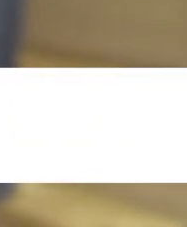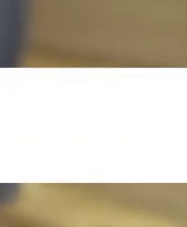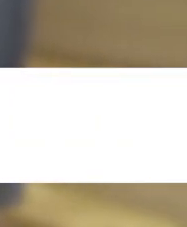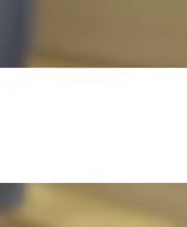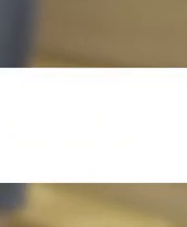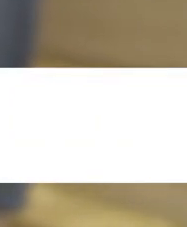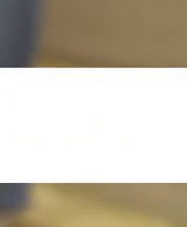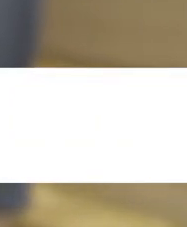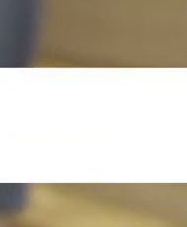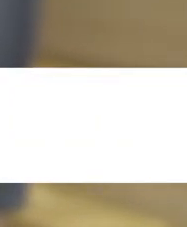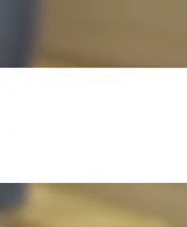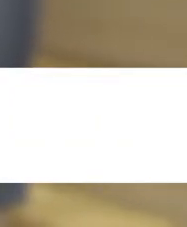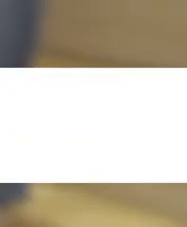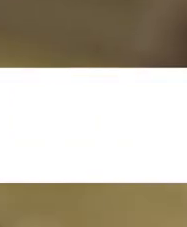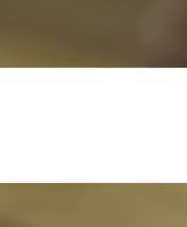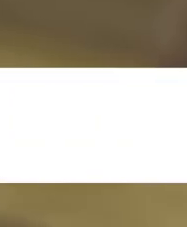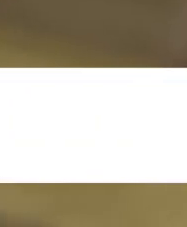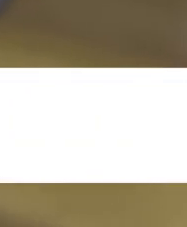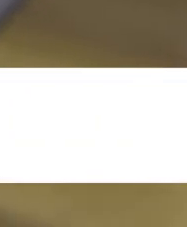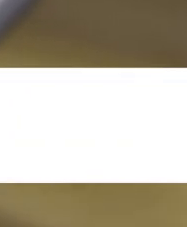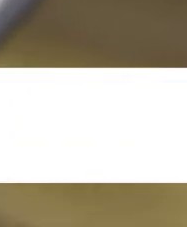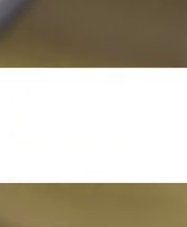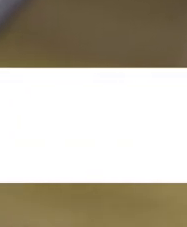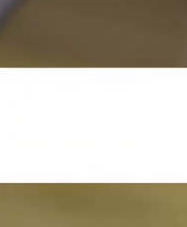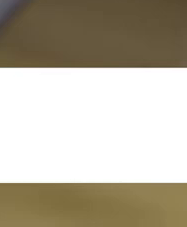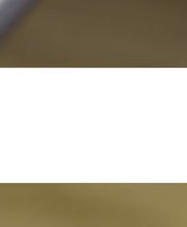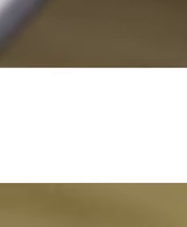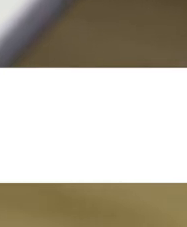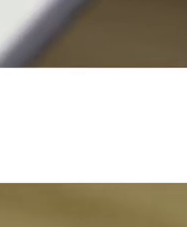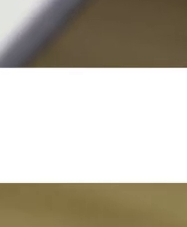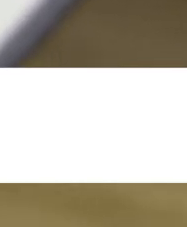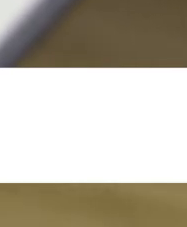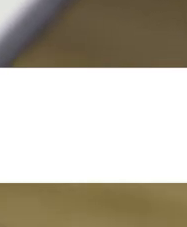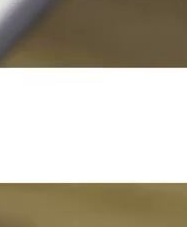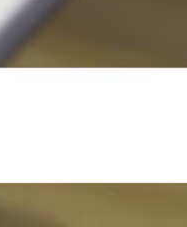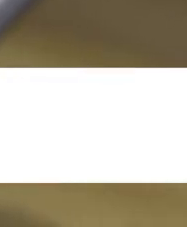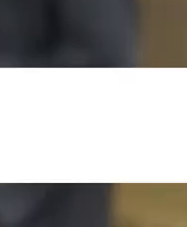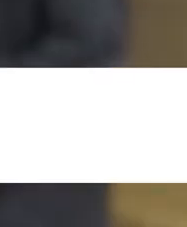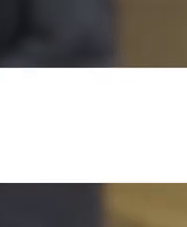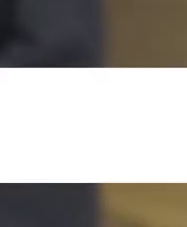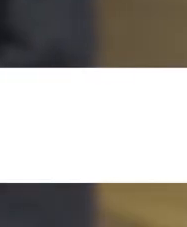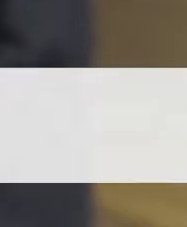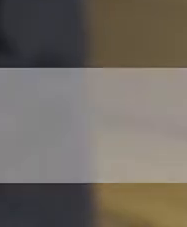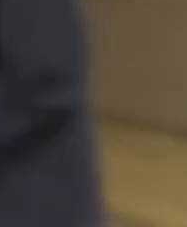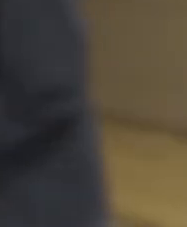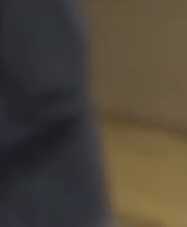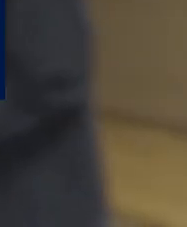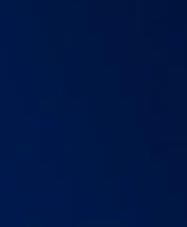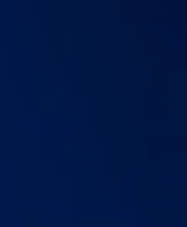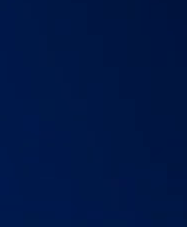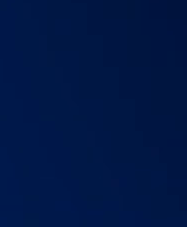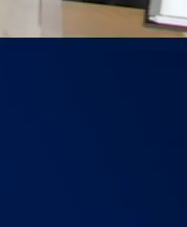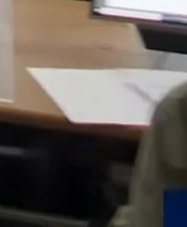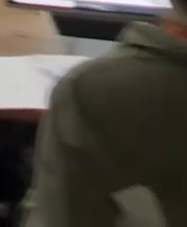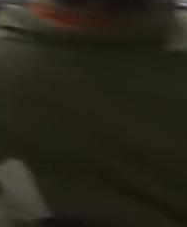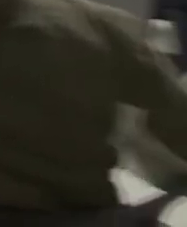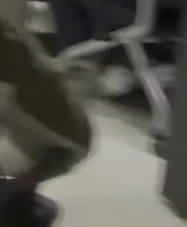강서구가 2022년 상반기 강서구 장학회 장학생을 오는 4월 8일까지 선발합니다.